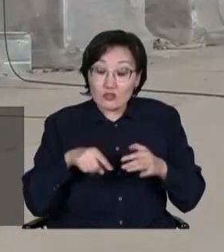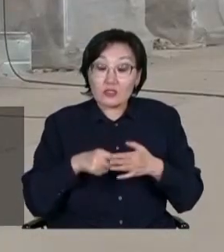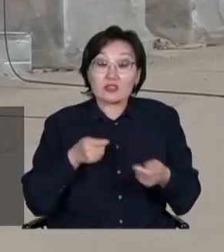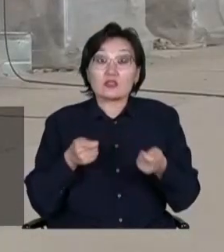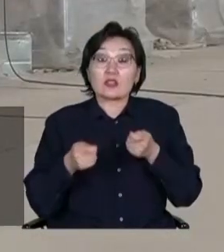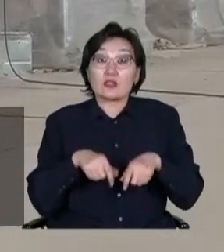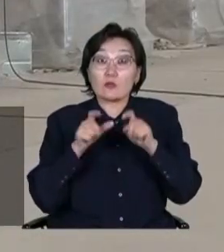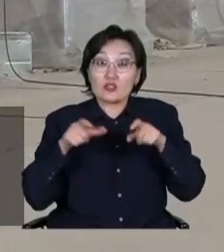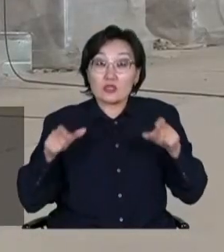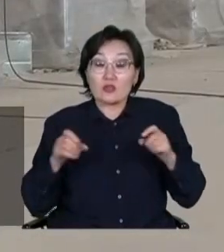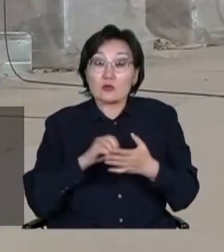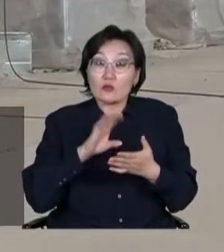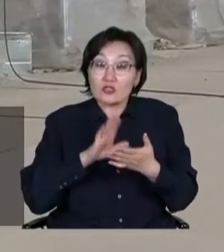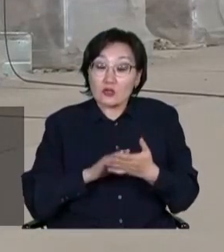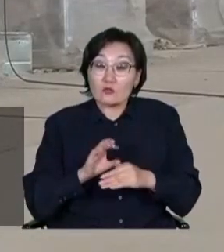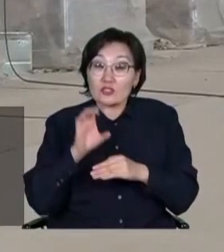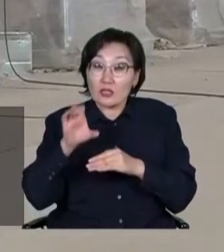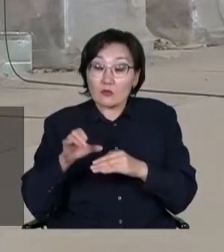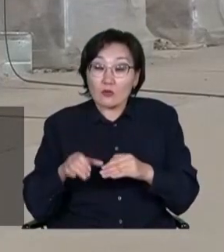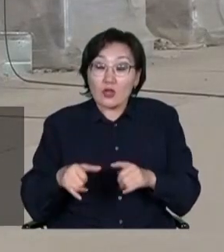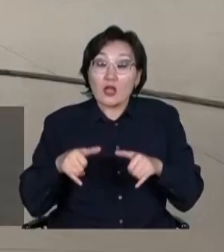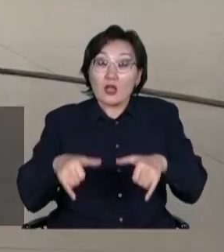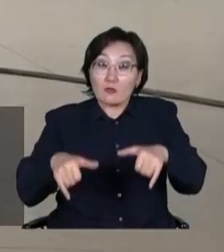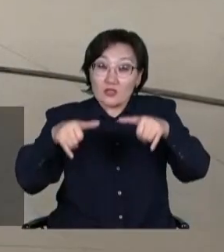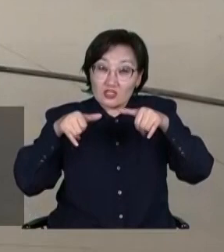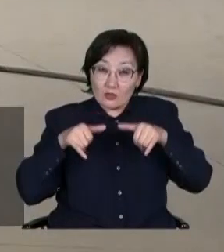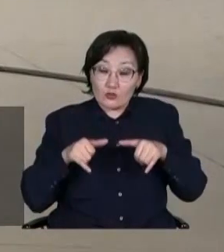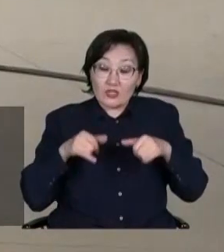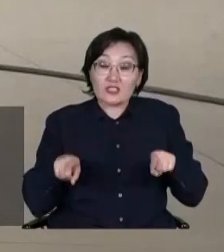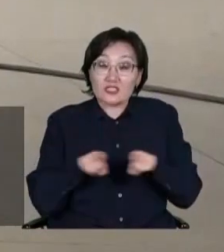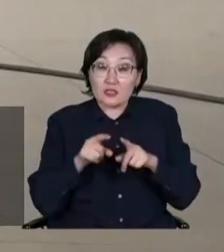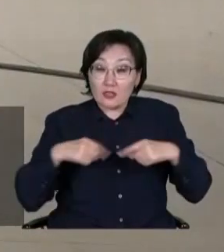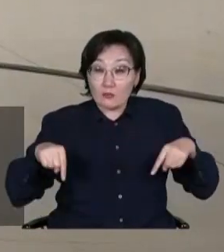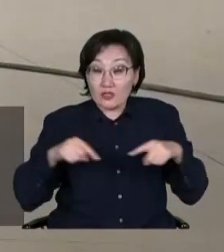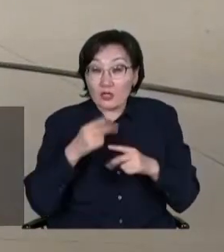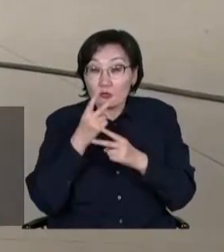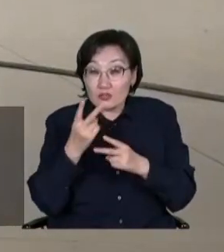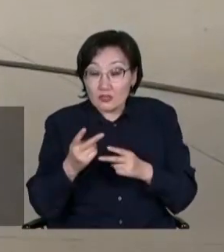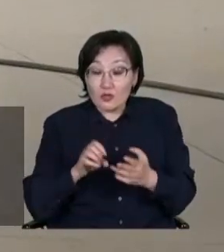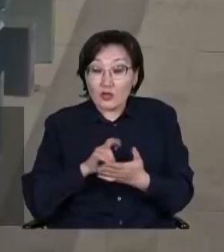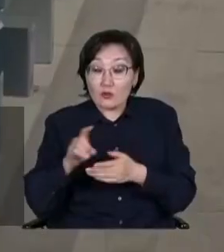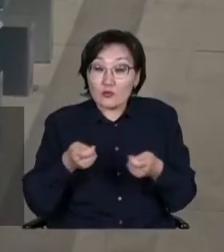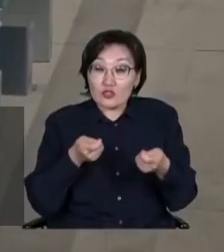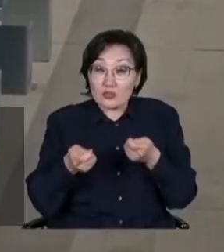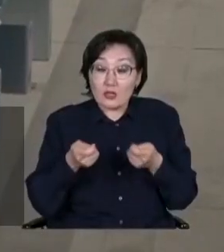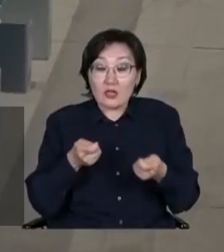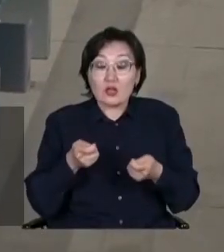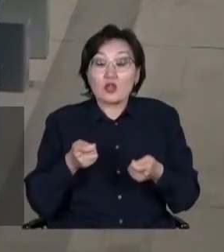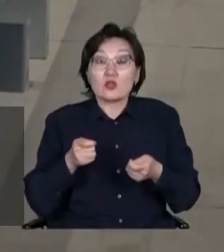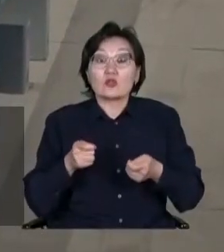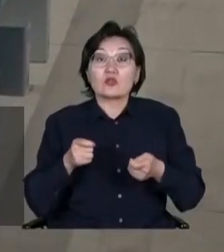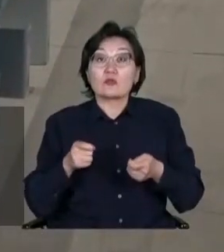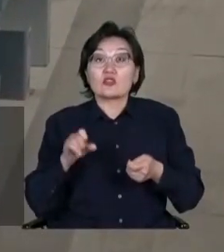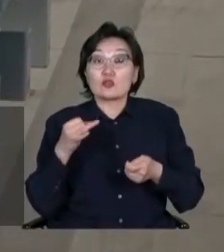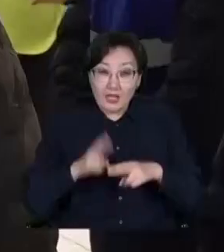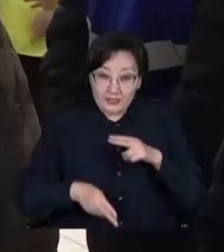басшысы жолаушыларды тіркеу, жөнелту, багажды қабылдау сынды аймақтармен танысып шықты. Ал әуежай президенті Альп Ертунга